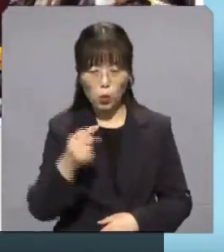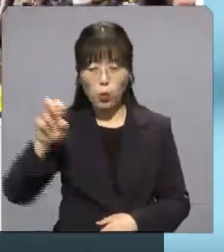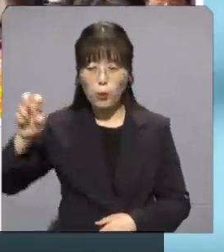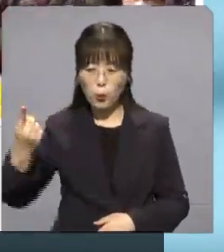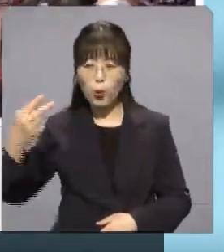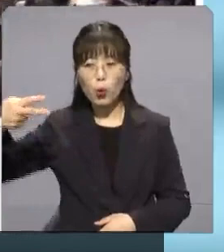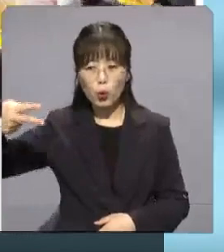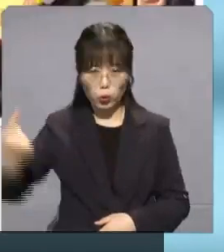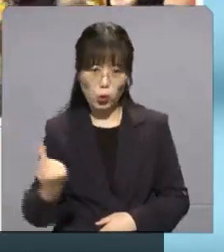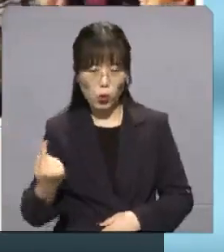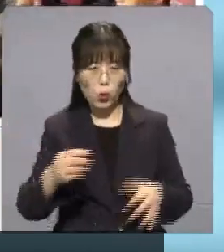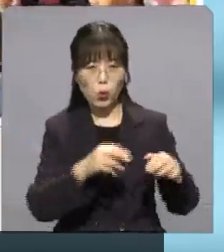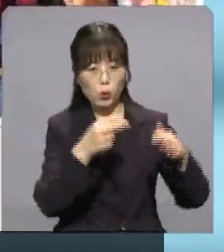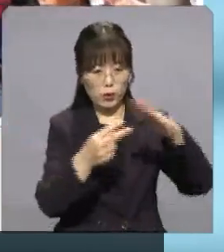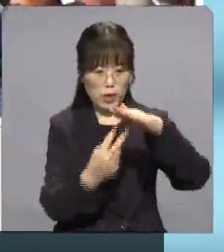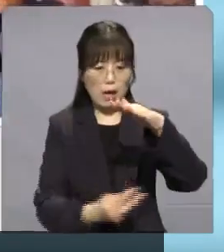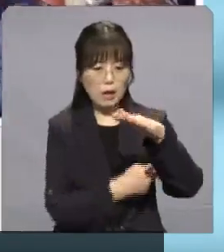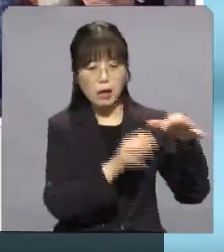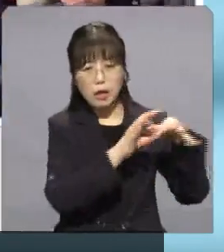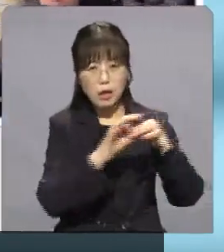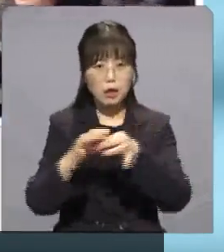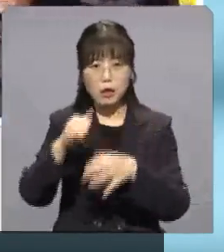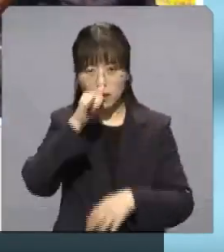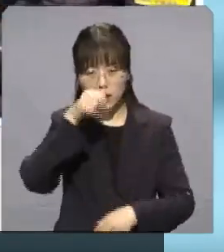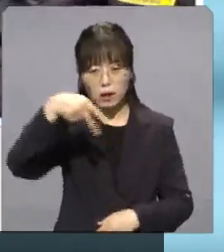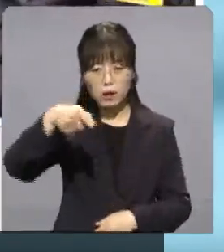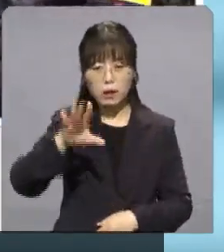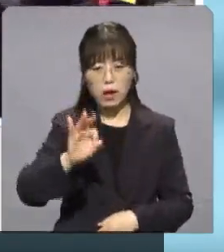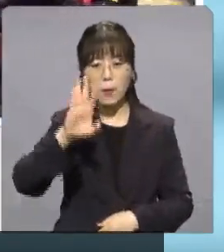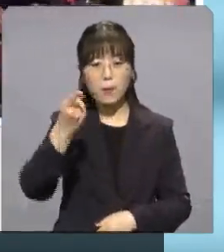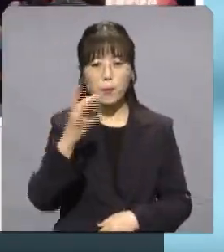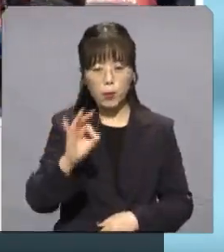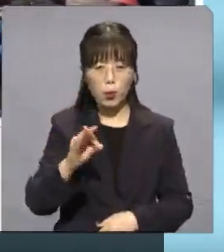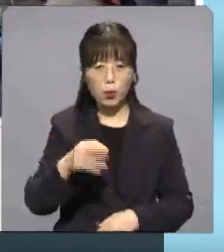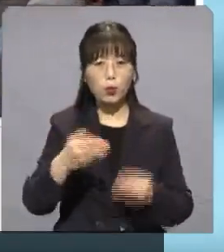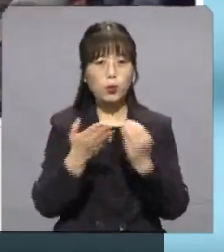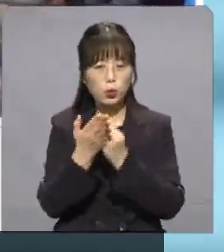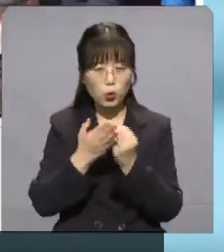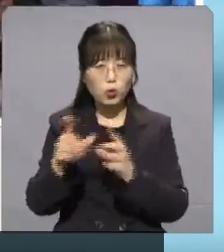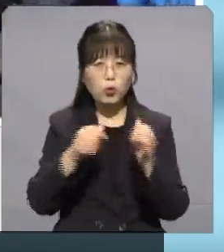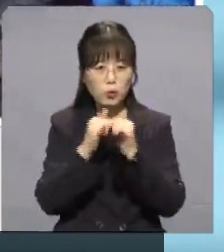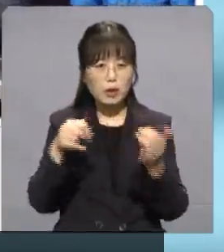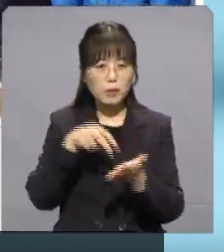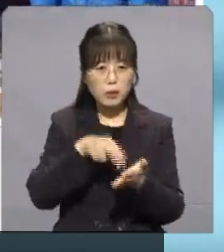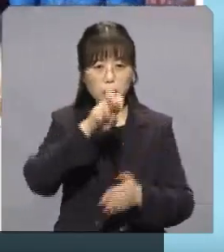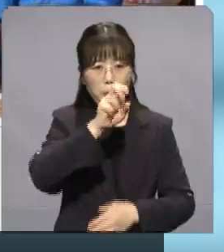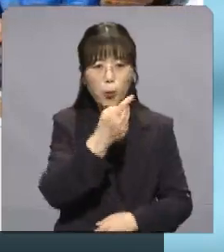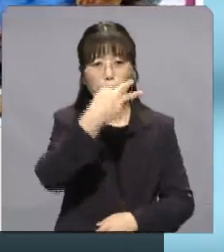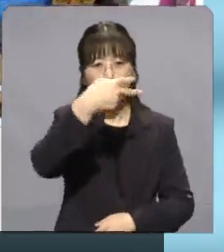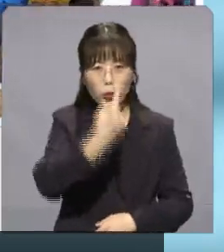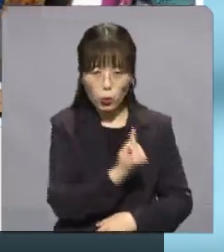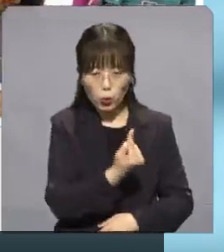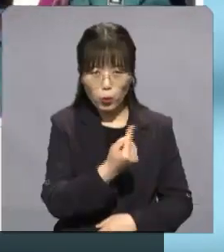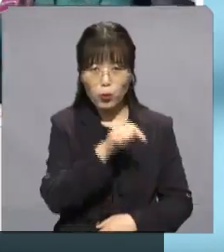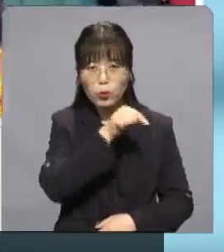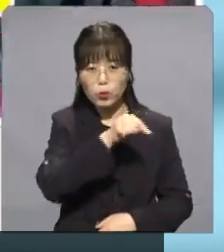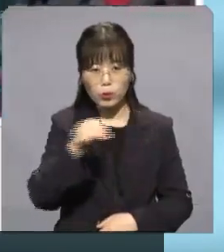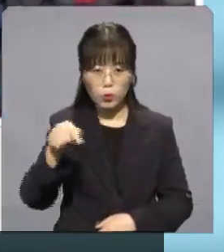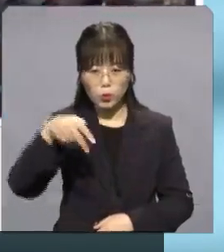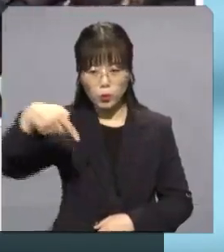다리가 연결이 되어 있거든요 그러니까 장봉도 주민들 입장에서는 모도랑 그